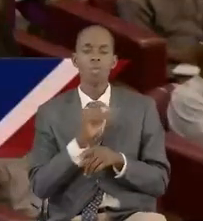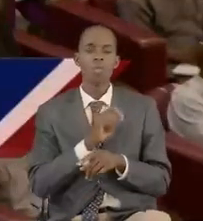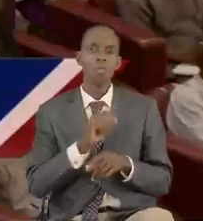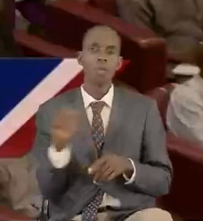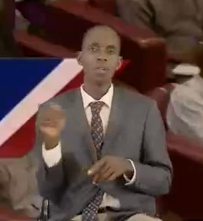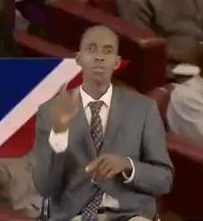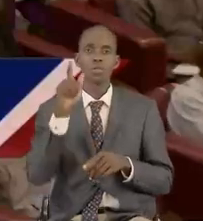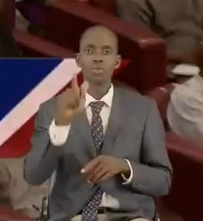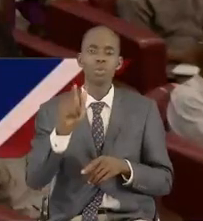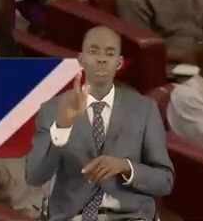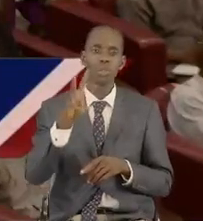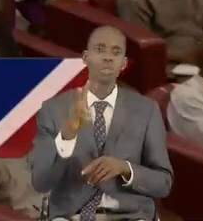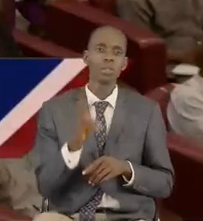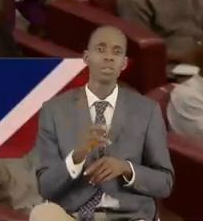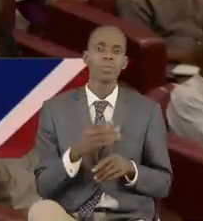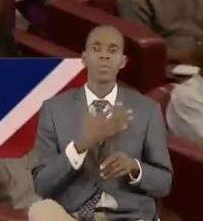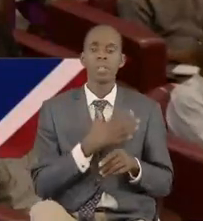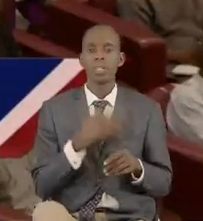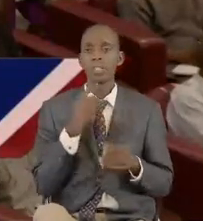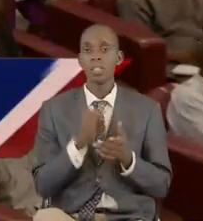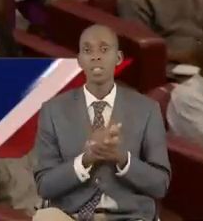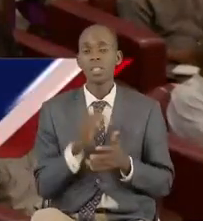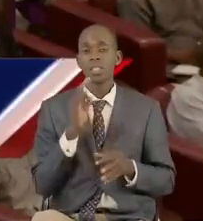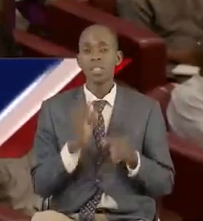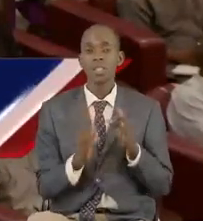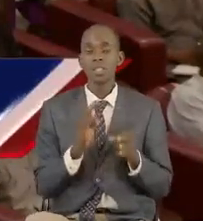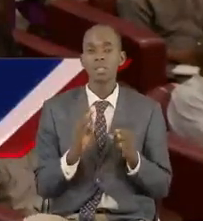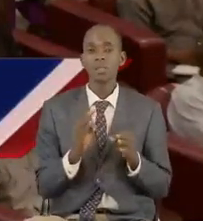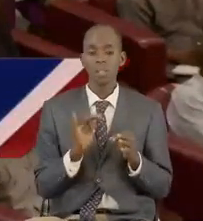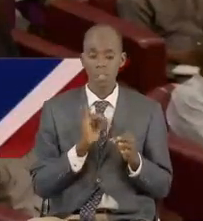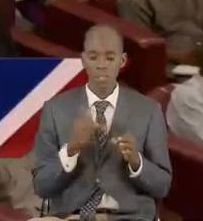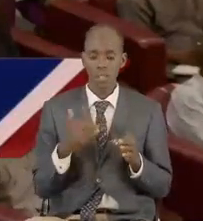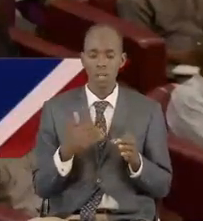Jacques chapitre 1 26